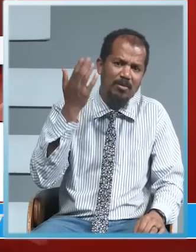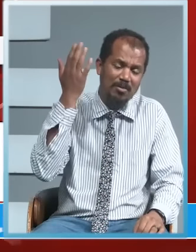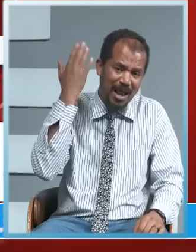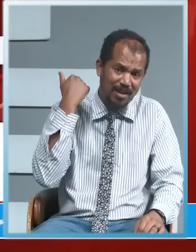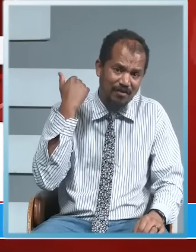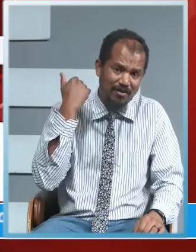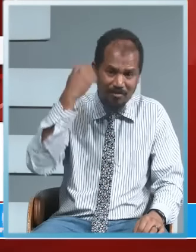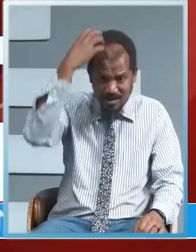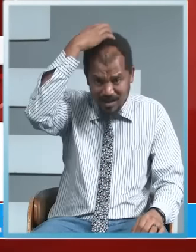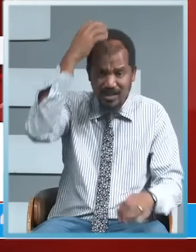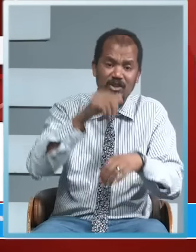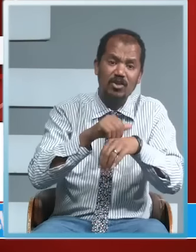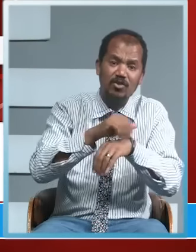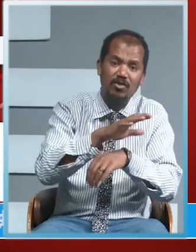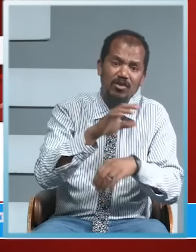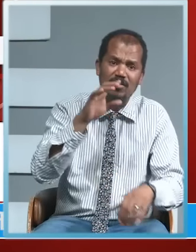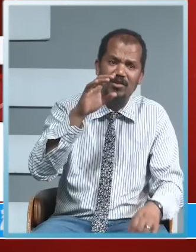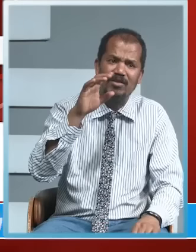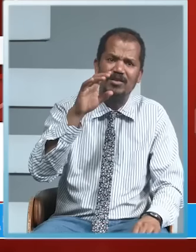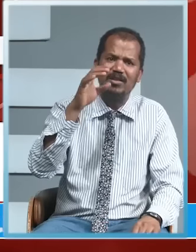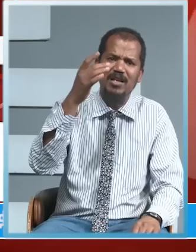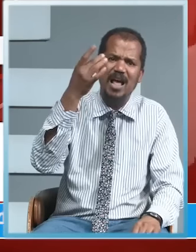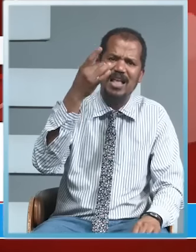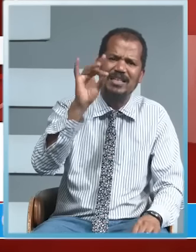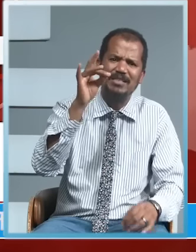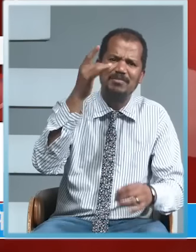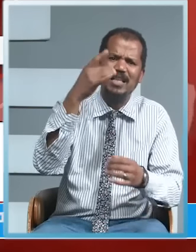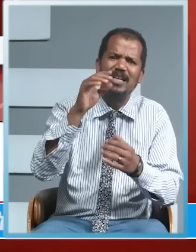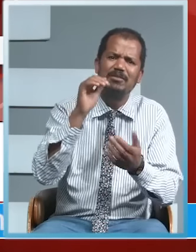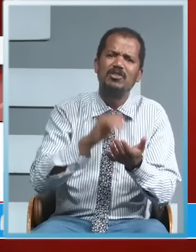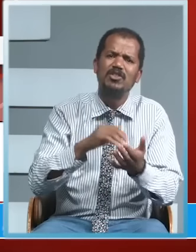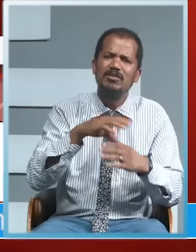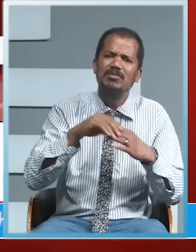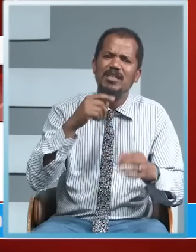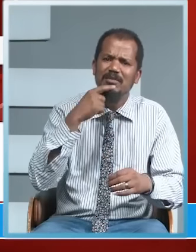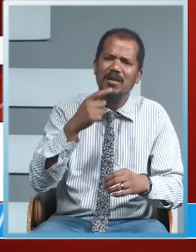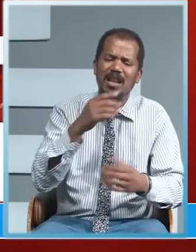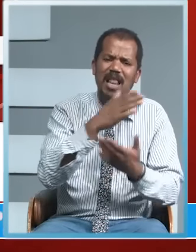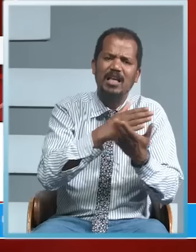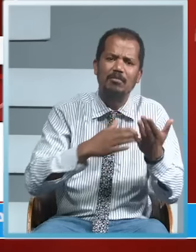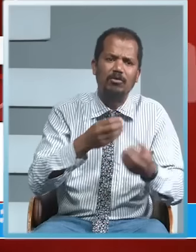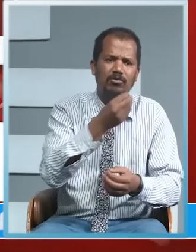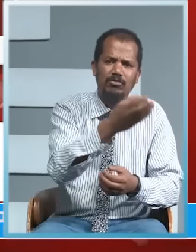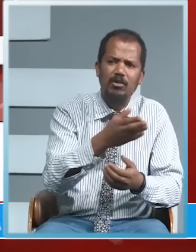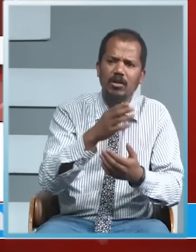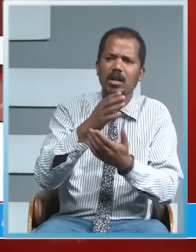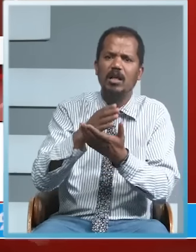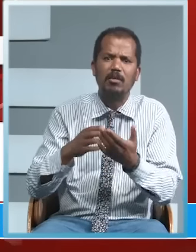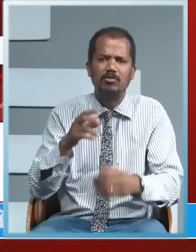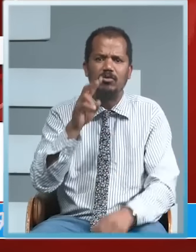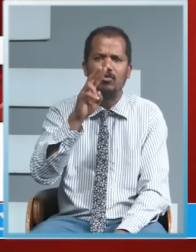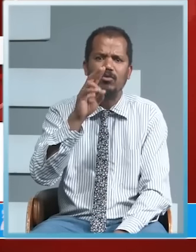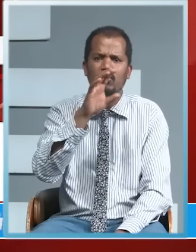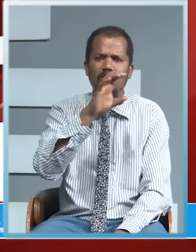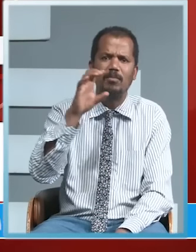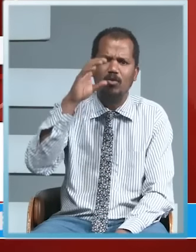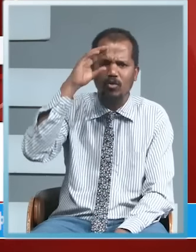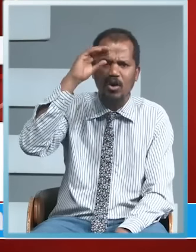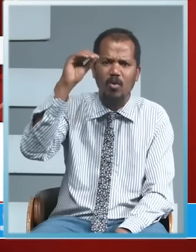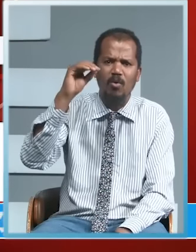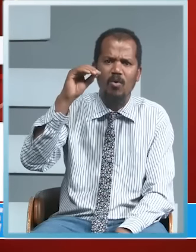ባለፈው ነው መንግስትን እኮ 18 ሺህ ብር ሲሰጥ ለግማሹ ሲሰጥ ለእኛ ወደ 200 የሚሆን